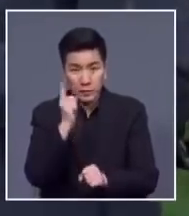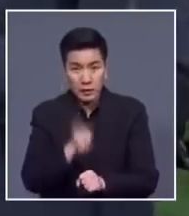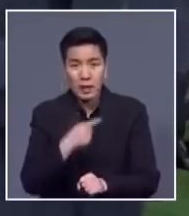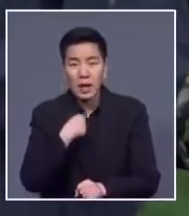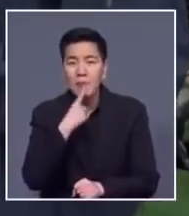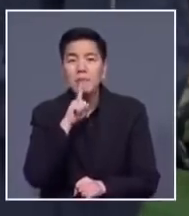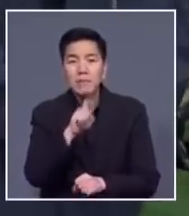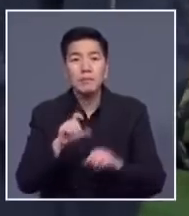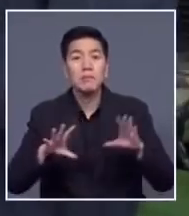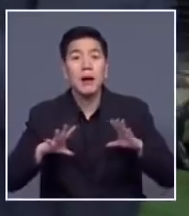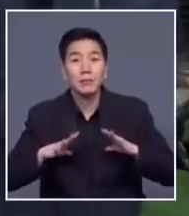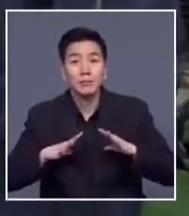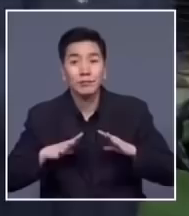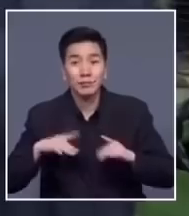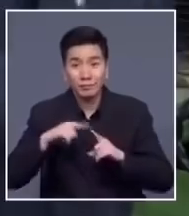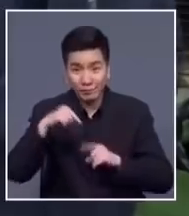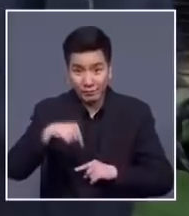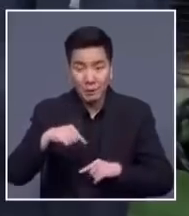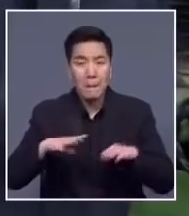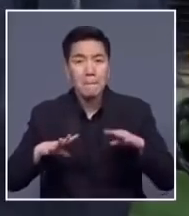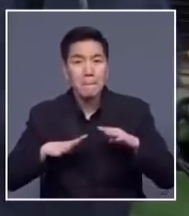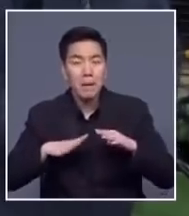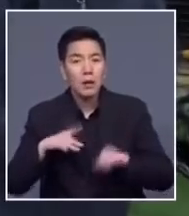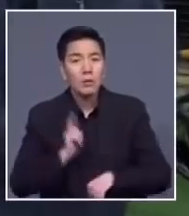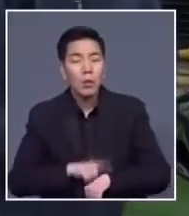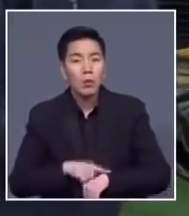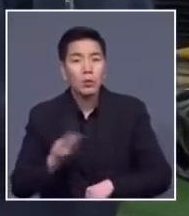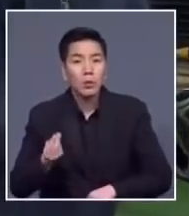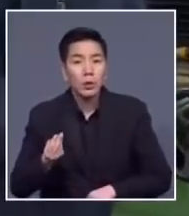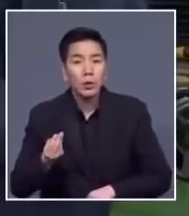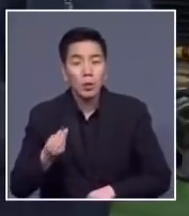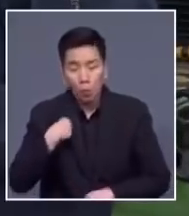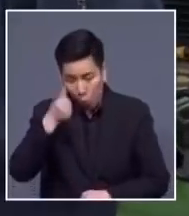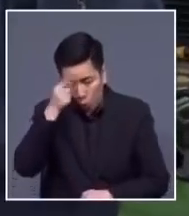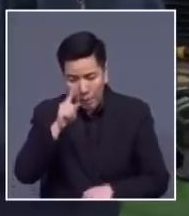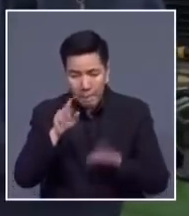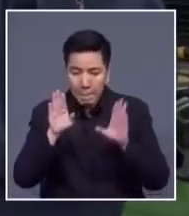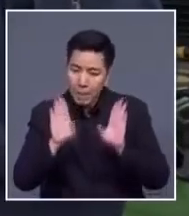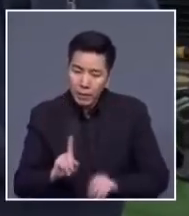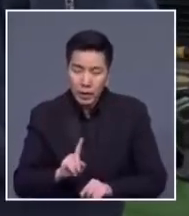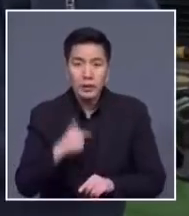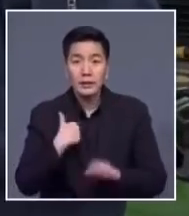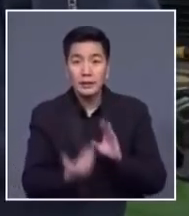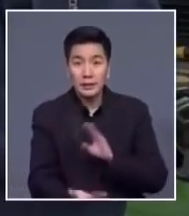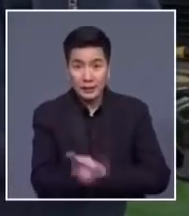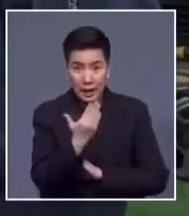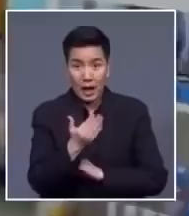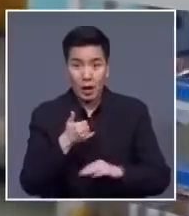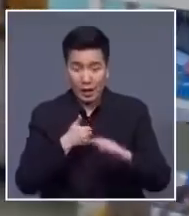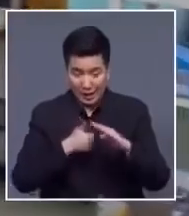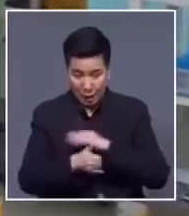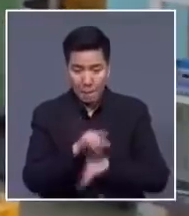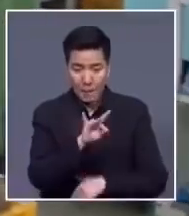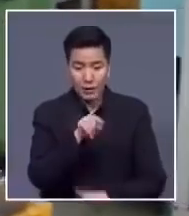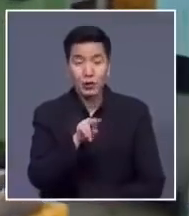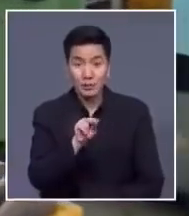ดถึงเรื่องพักกันบ้างดีกว่าแหมที่นี่เนี่ยพักกันเวลากี่โมงถึงกี่โมงครับแล้วแต่ละวันนี่พักยังไงบ้าง ตอนเช้าพักตอนเช้าเข้างาน 8:30 น